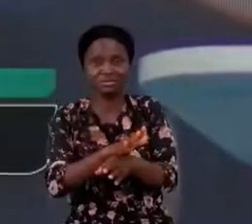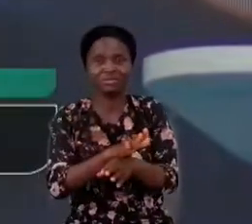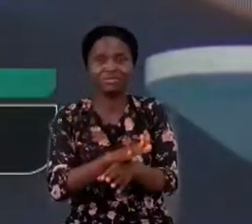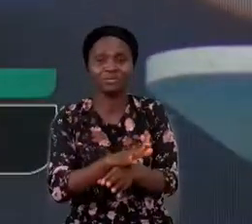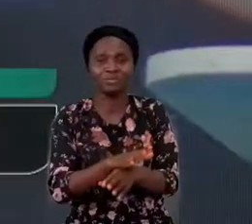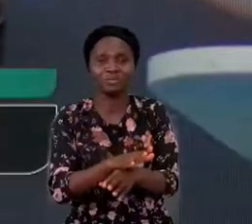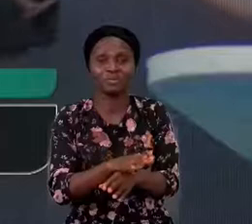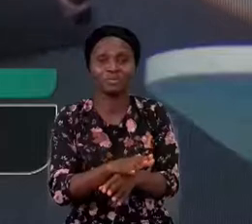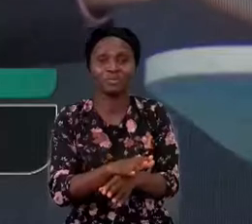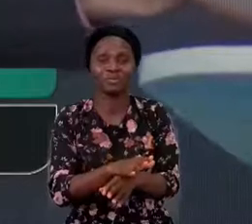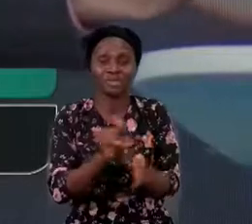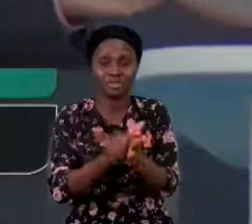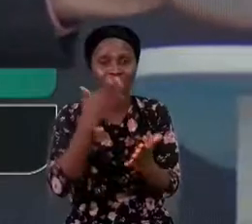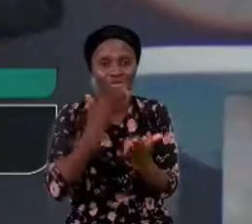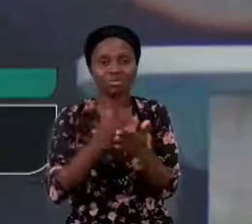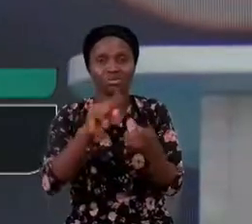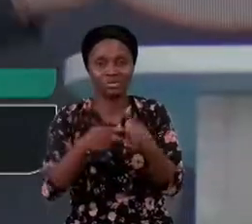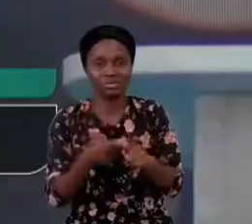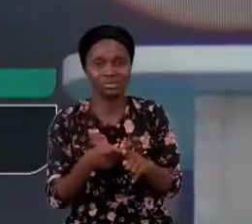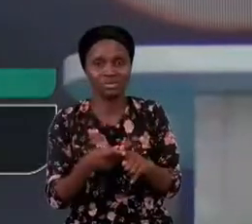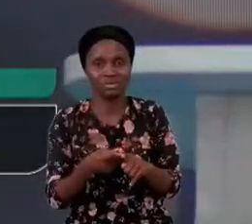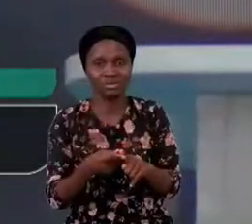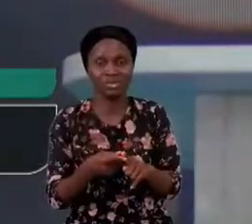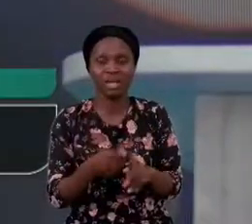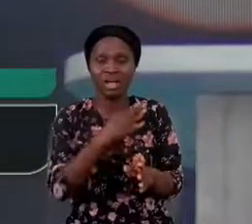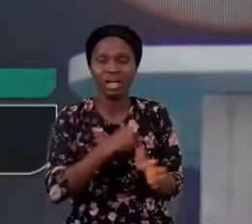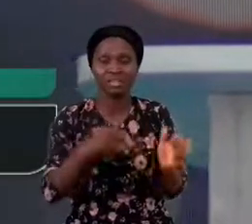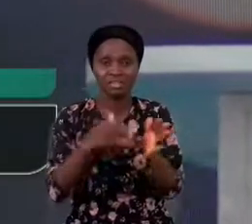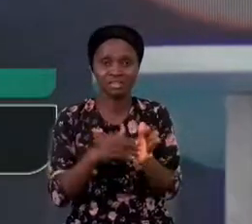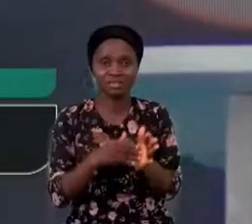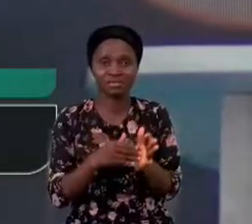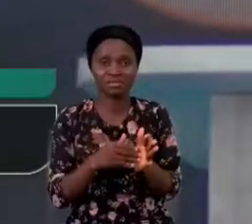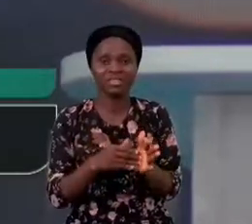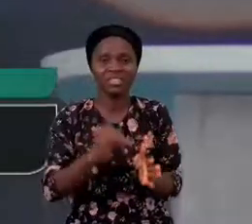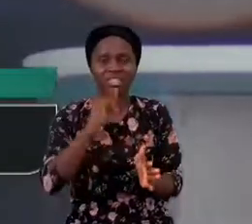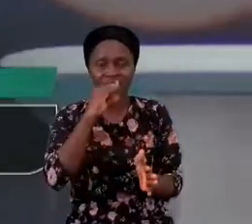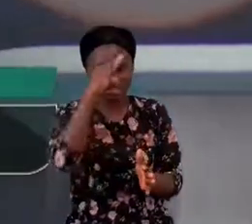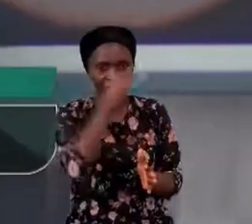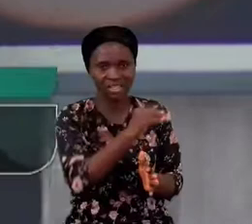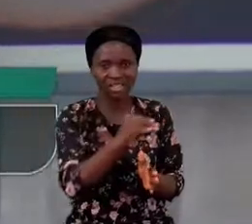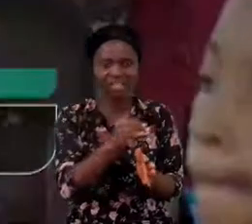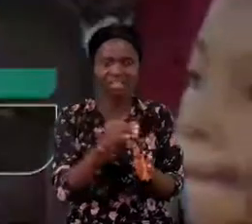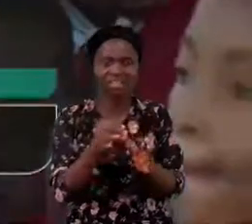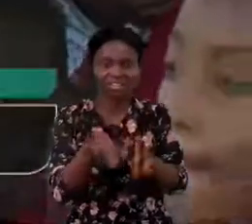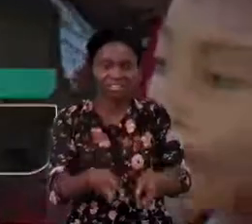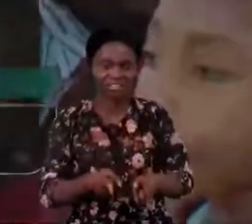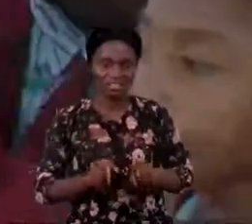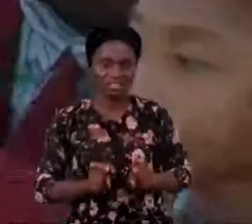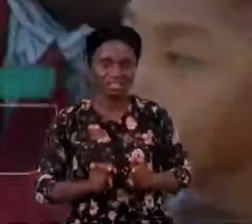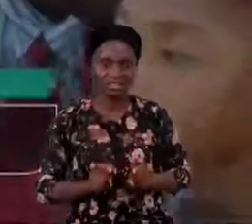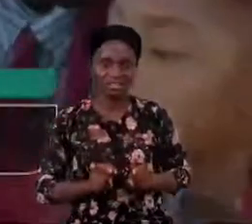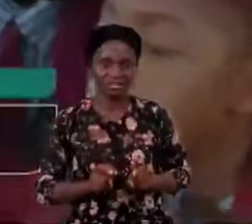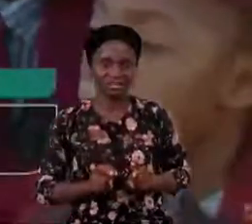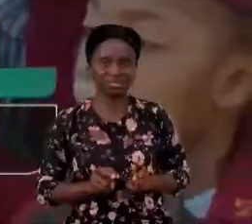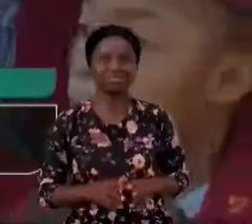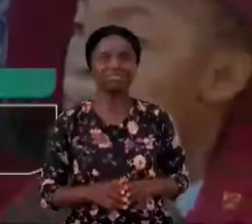Ils ne sont pas égoïstes. Lequel est ton ami? Est-ce que du genre, il est du genre égoïste ou il pense à